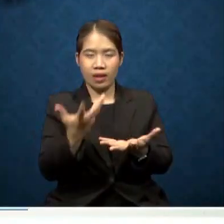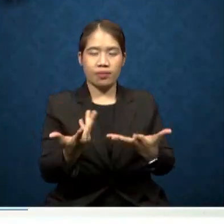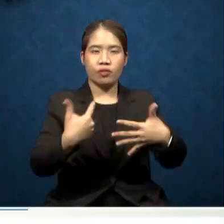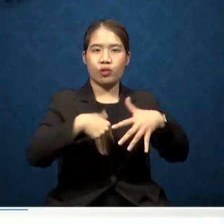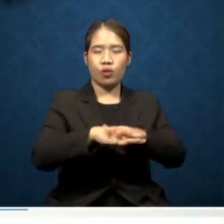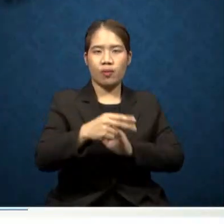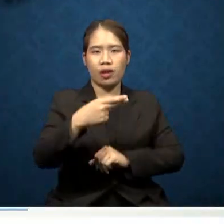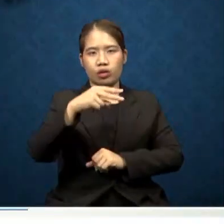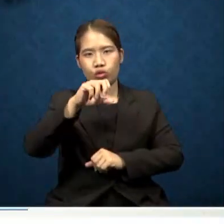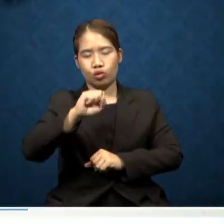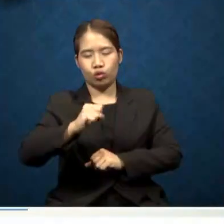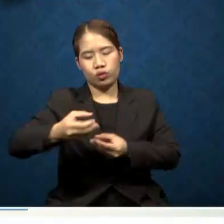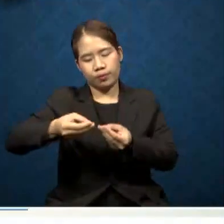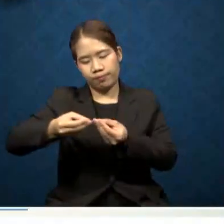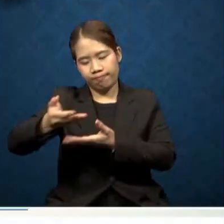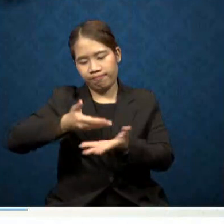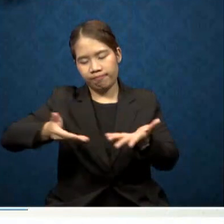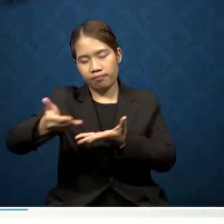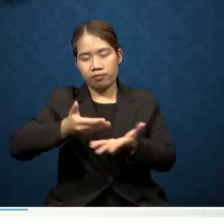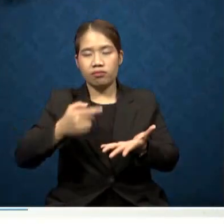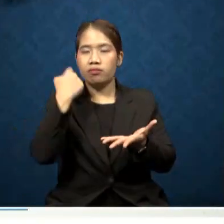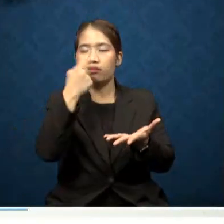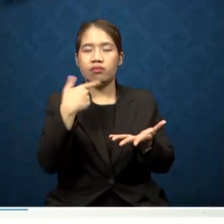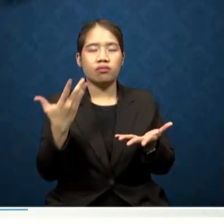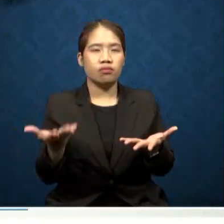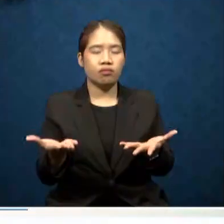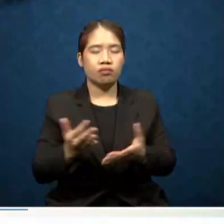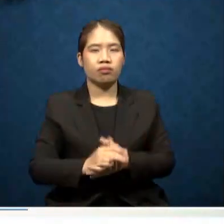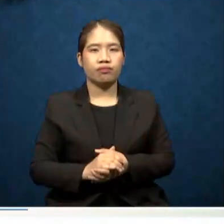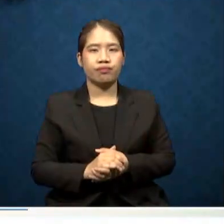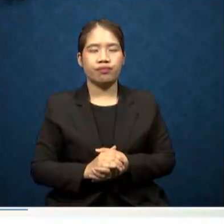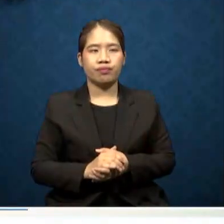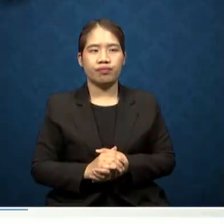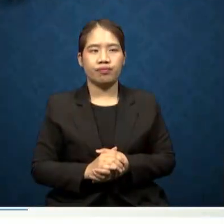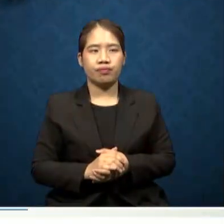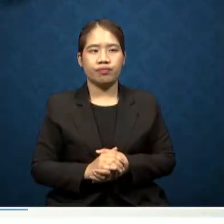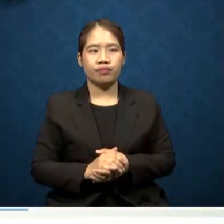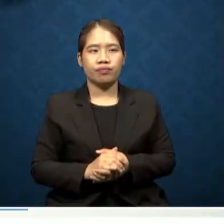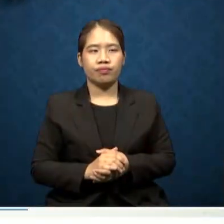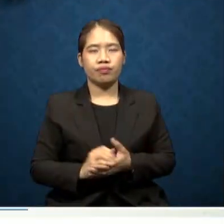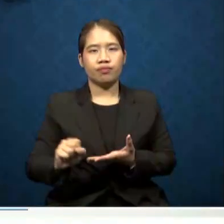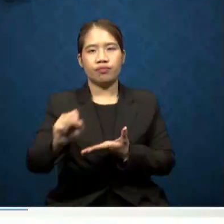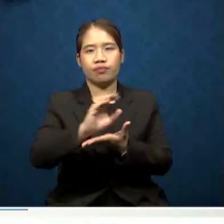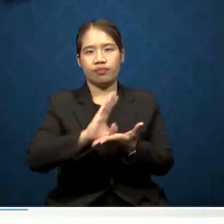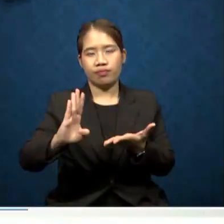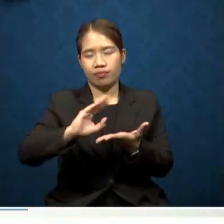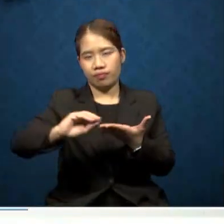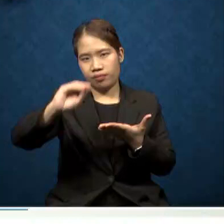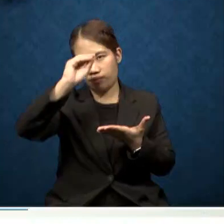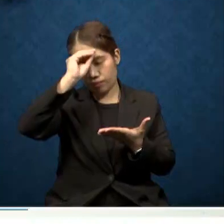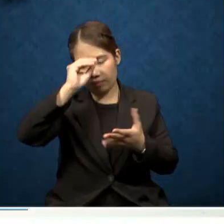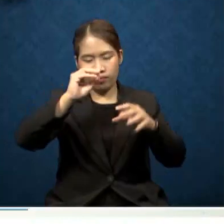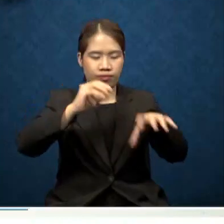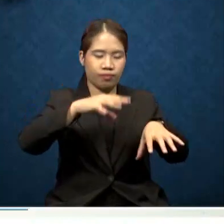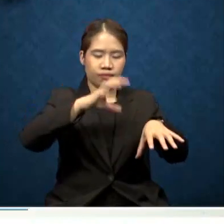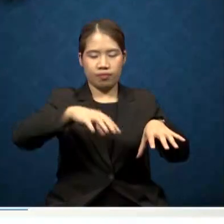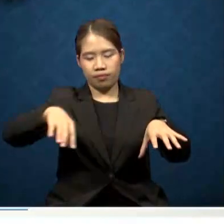สูตรเหล่านี้นะครับไม่ว่าจะเป็นเอ่อสถาบันการศึกษาต่างๆทั้งภาค